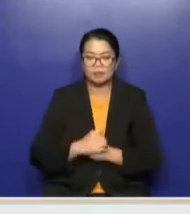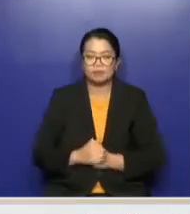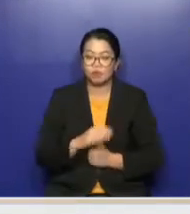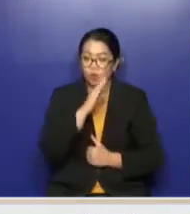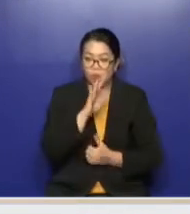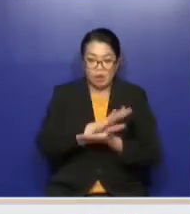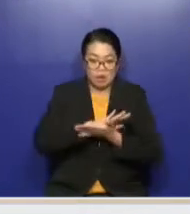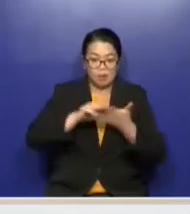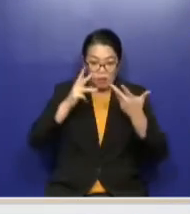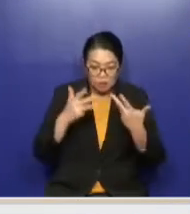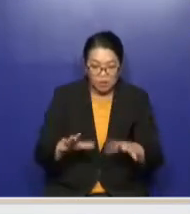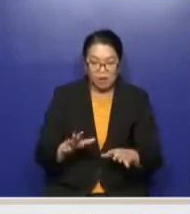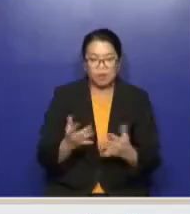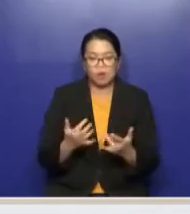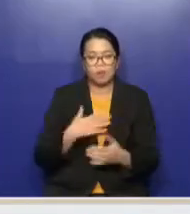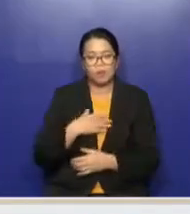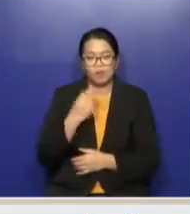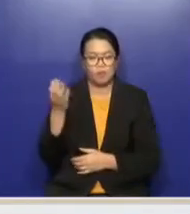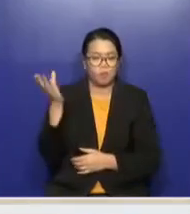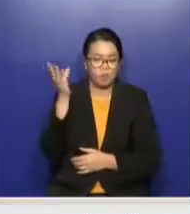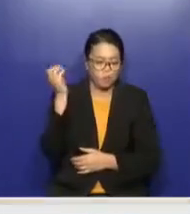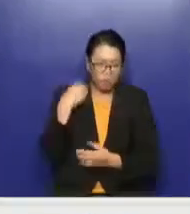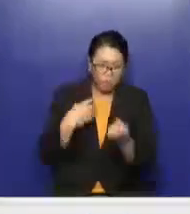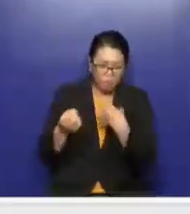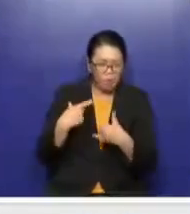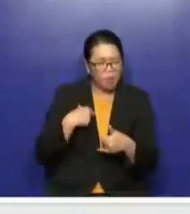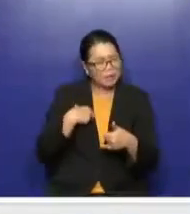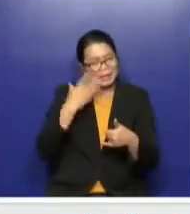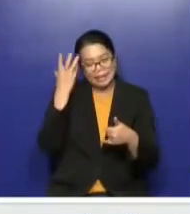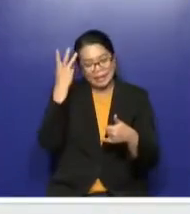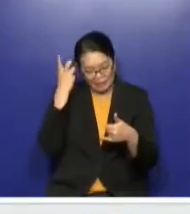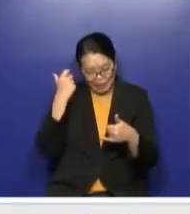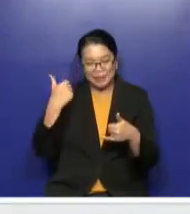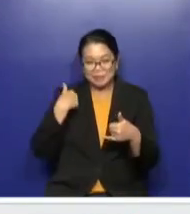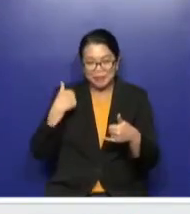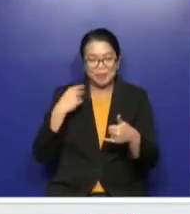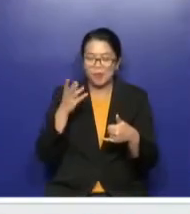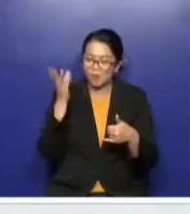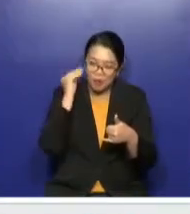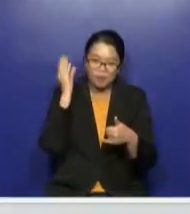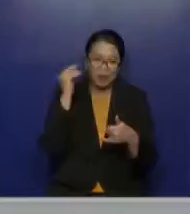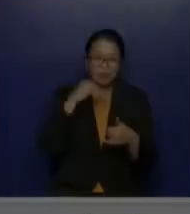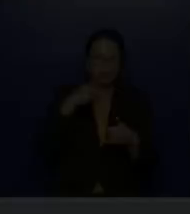ราะถ้าฟังท่านรังสีมาพูดแต่ละทีผมเครียดนะครับเครียดเลยแต่ว่าก็ขอบคุณครับขอบคุณ